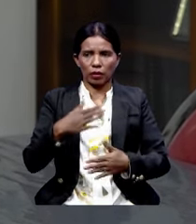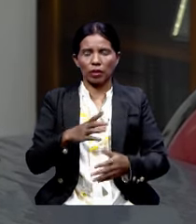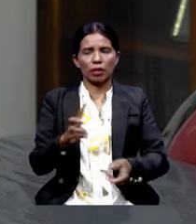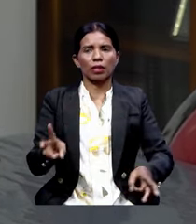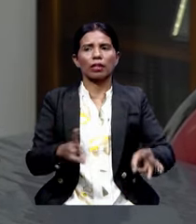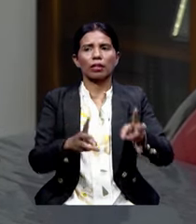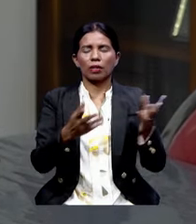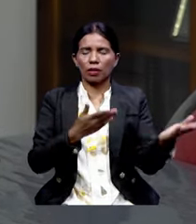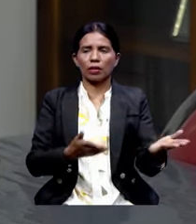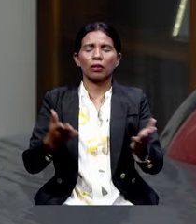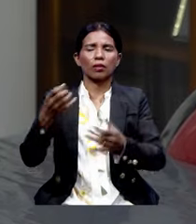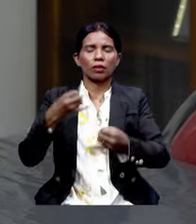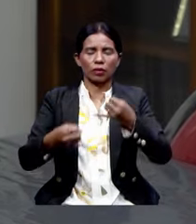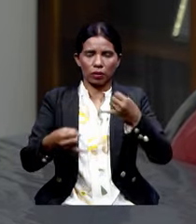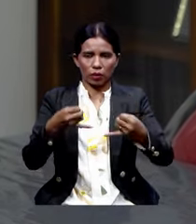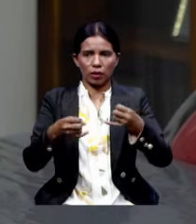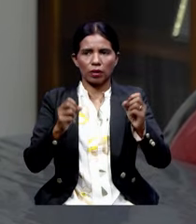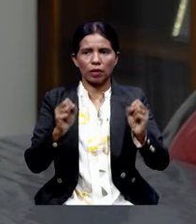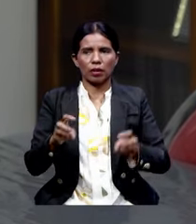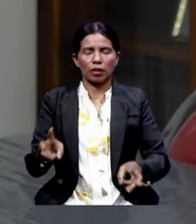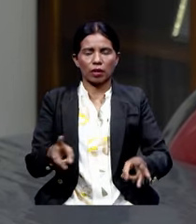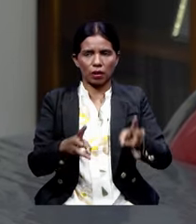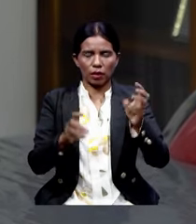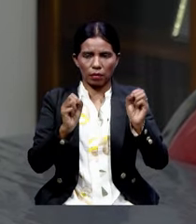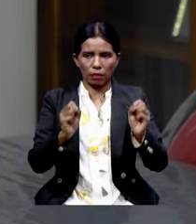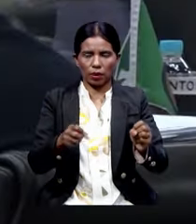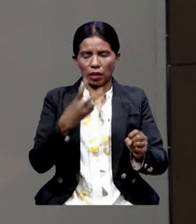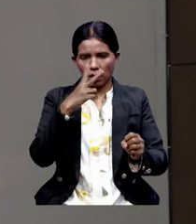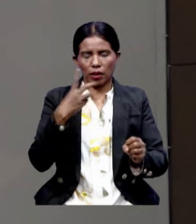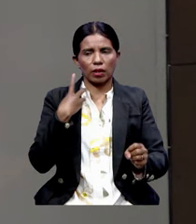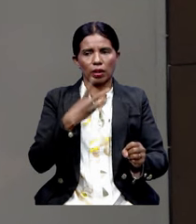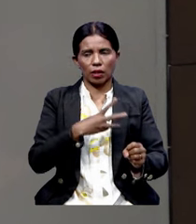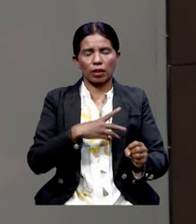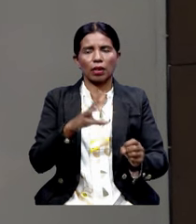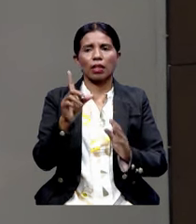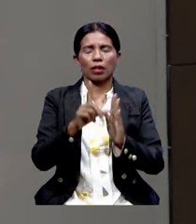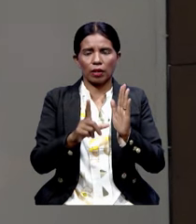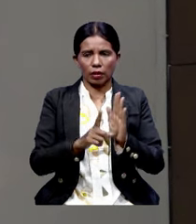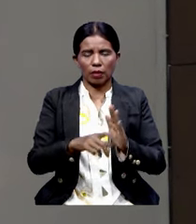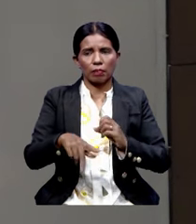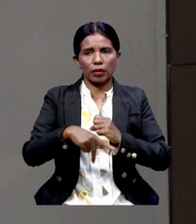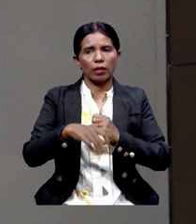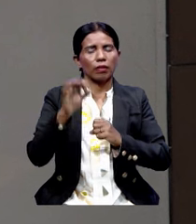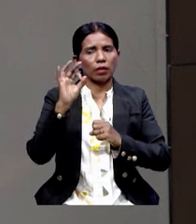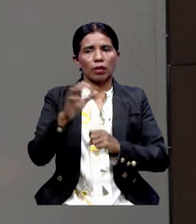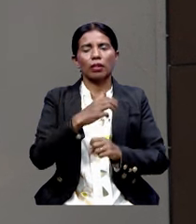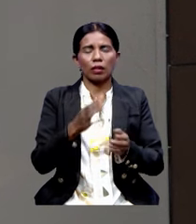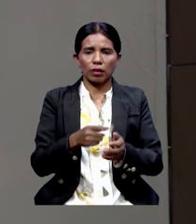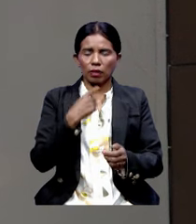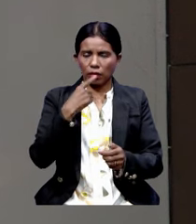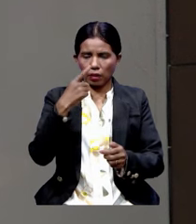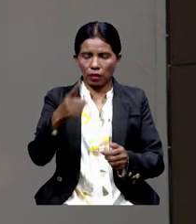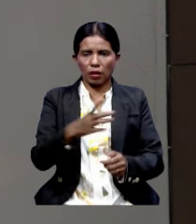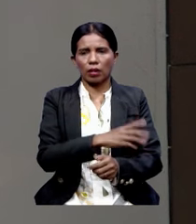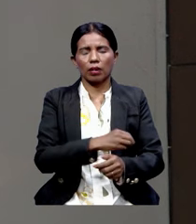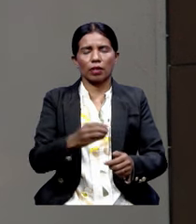ida justisa formal ne mang kansa dalang ida nebeke bel tesita ne lia. Antes ne sefi bancada fratelin Aniceto Guterres mos considera situasaun